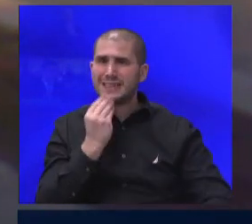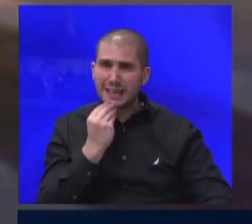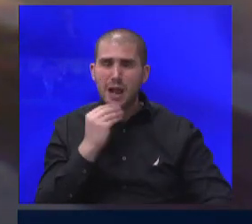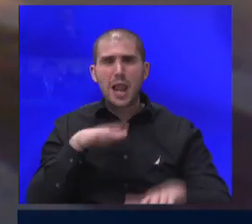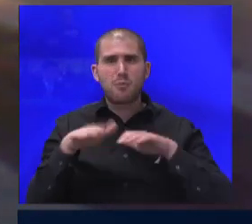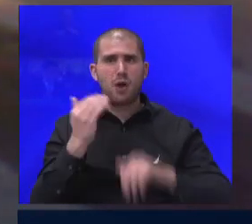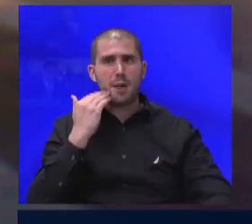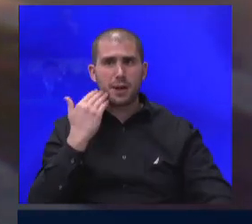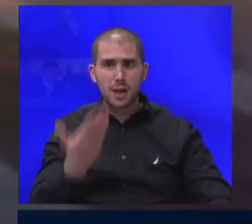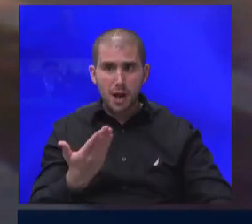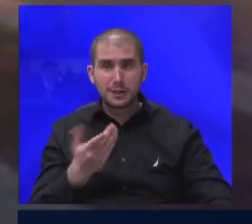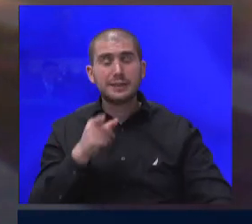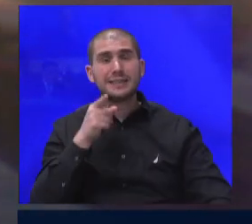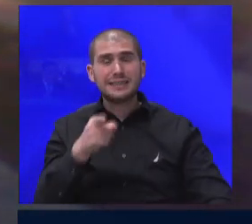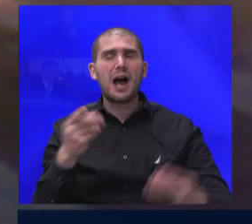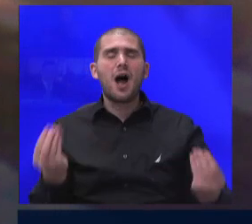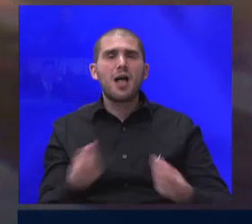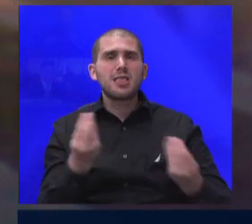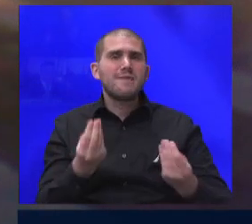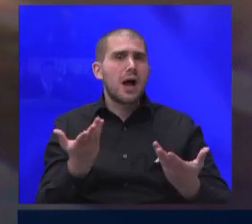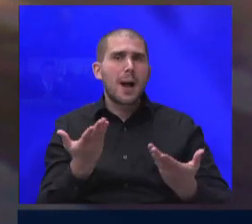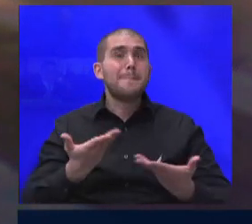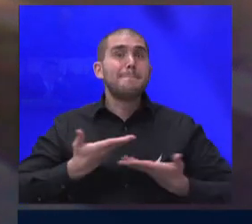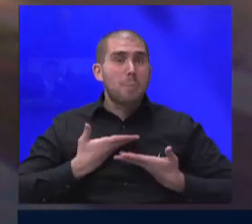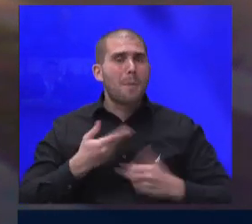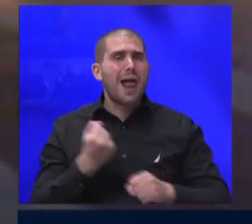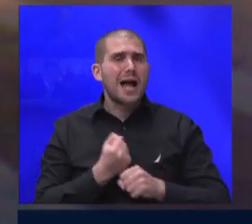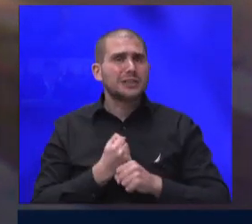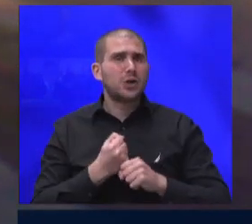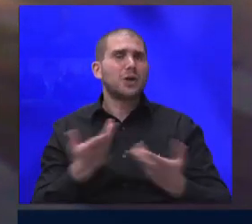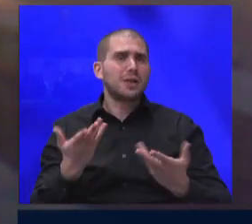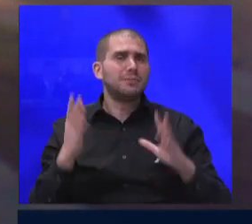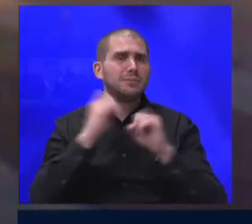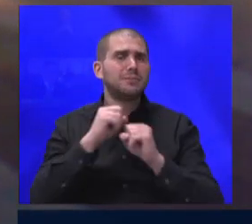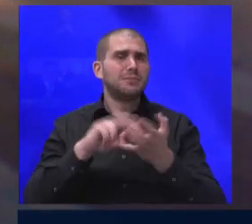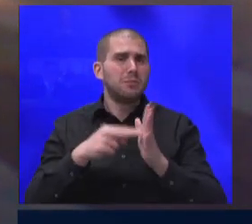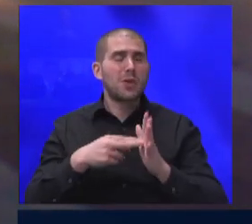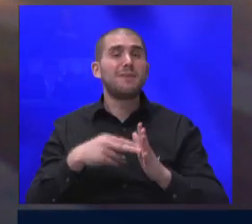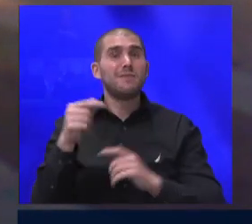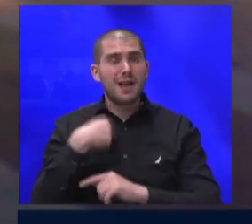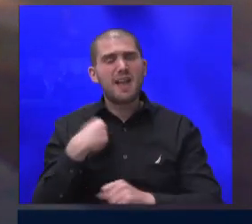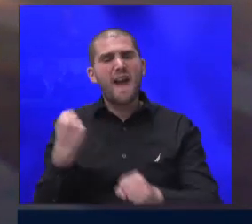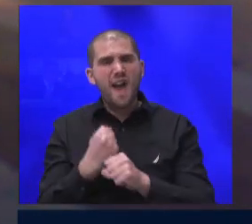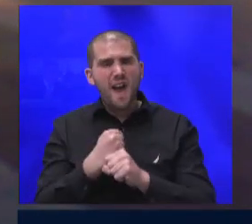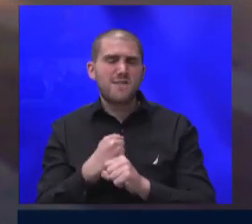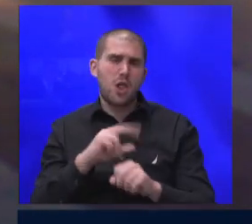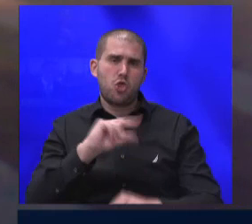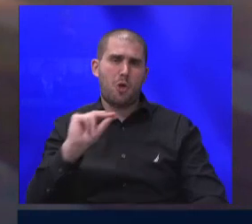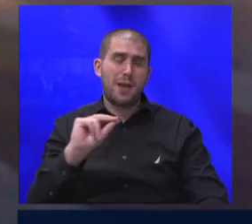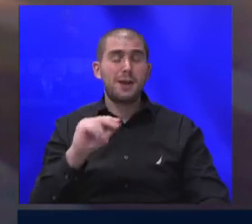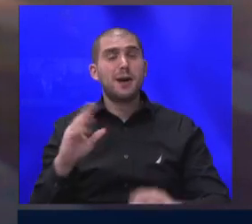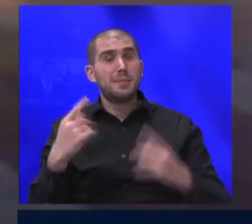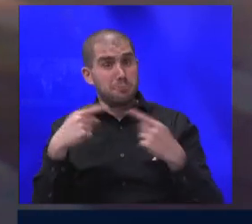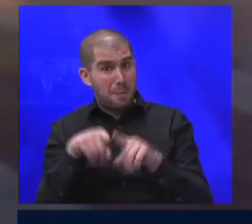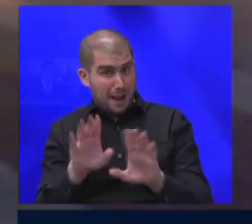זה הדבר שמקובל לעשות בחיים המדיניים, ובוודאי שגם אני אפעל באופן דומה. יחד עם זאת,